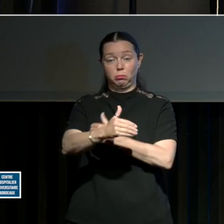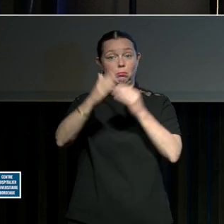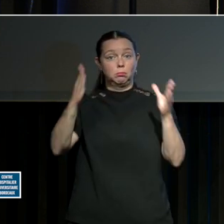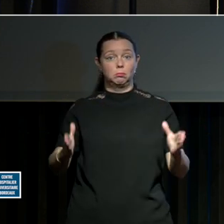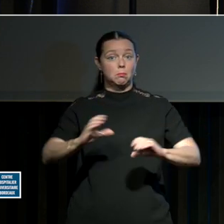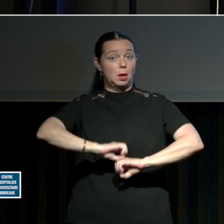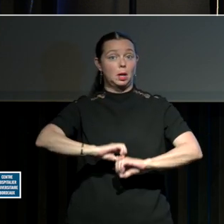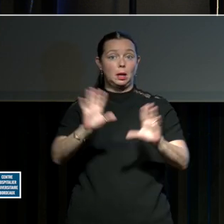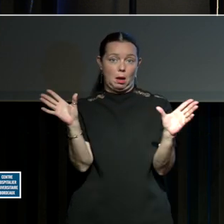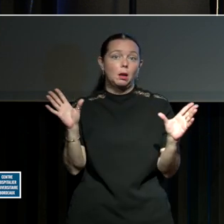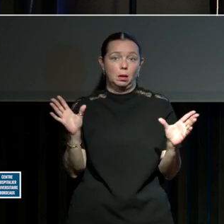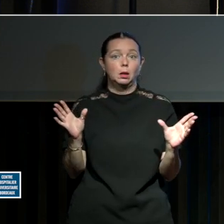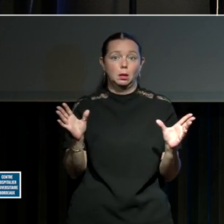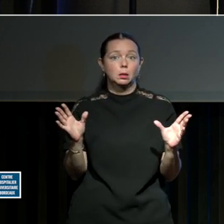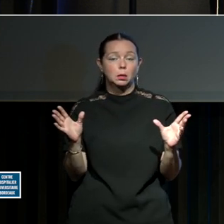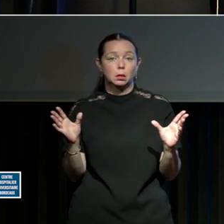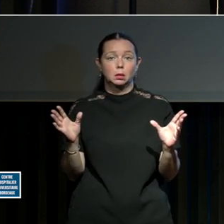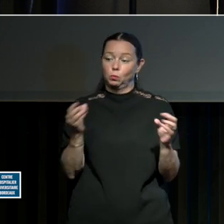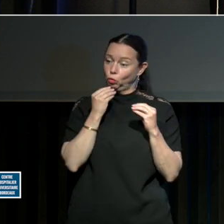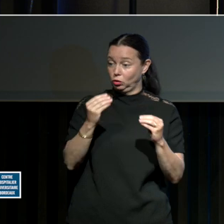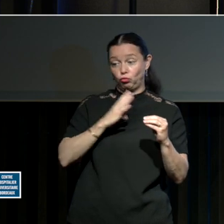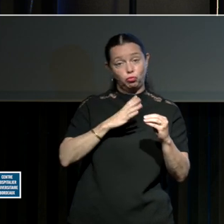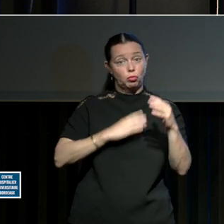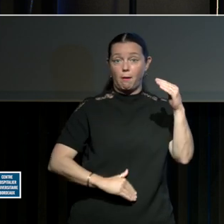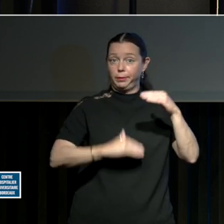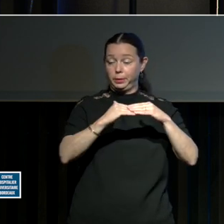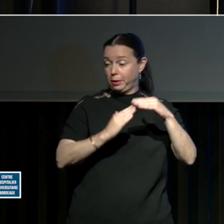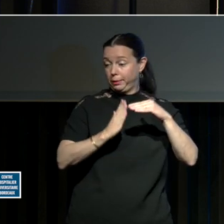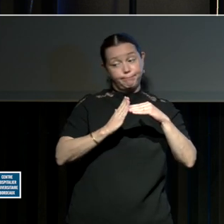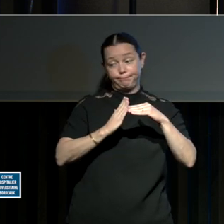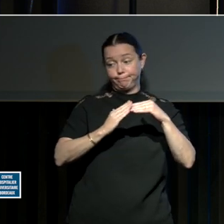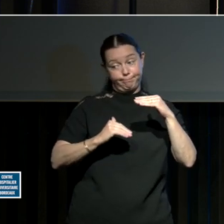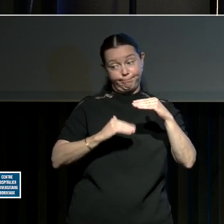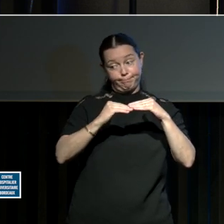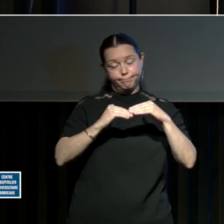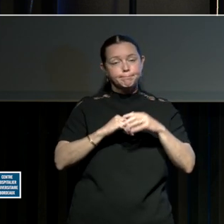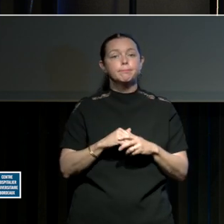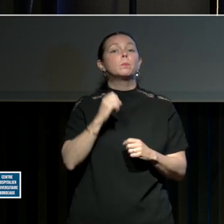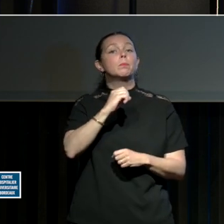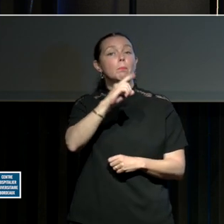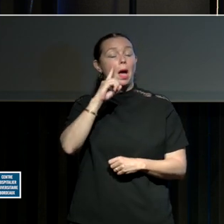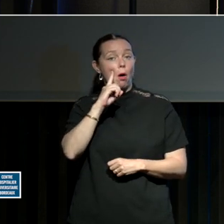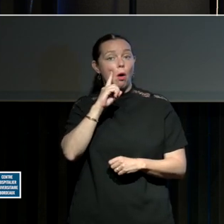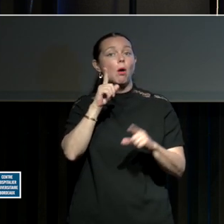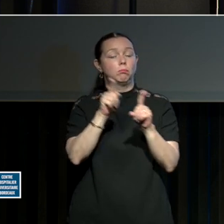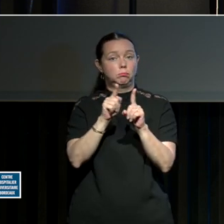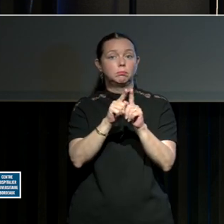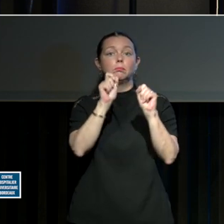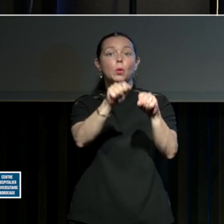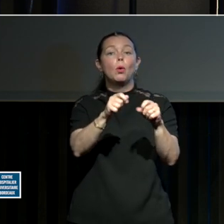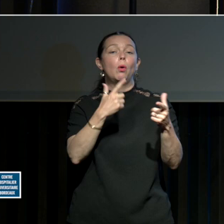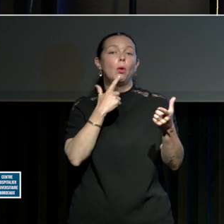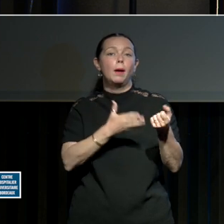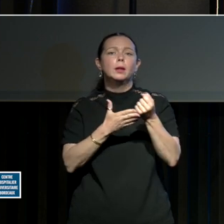clair autour des limites à ne pas dépasser. Et les parents peuvent également s'aider de